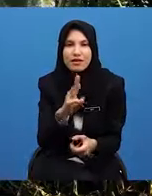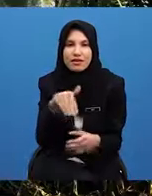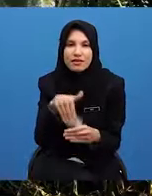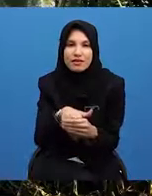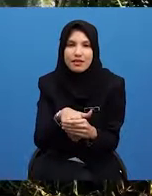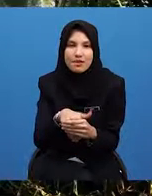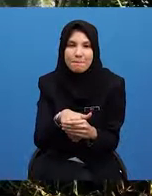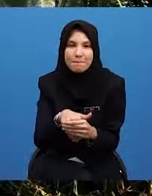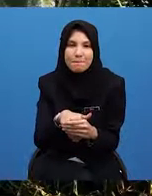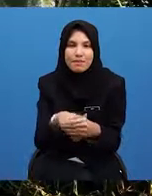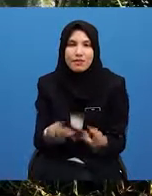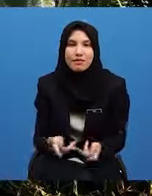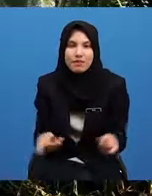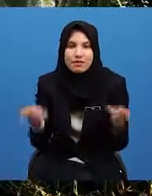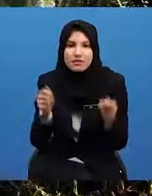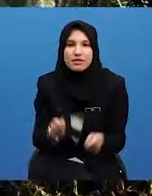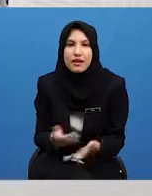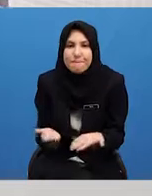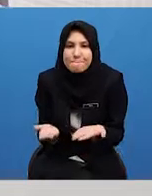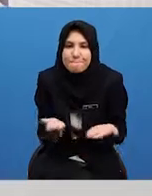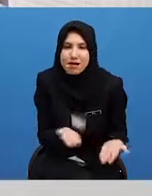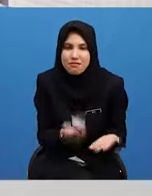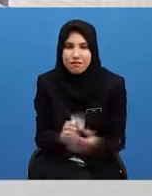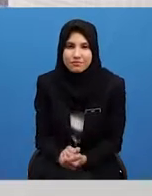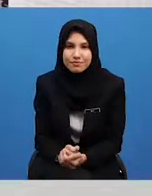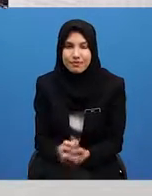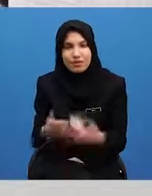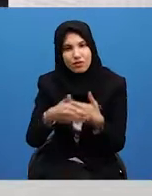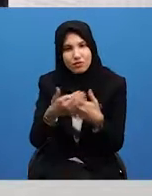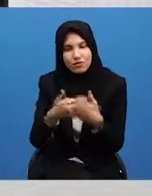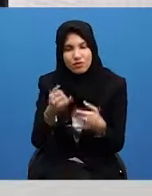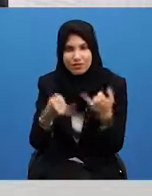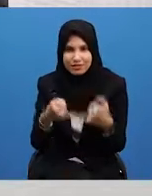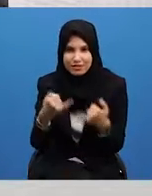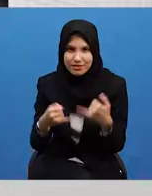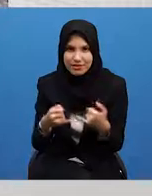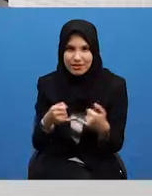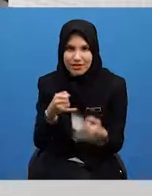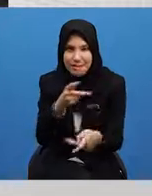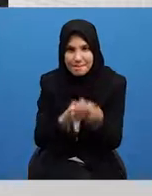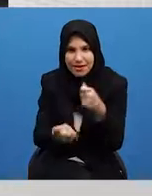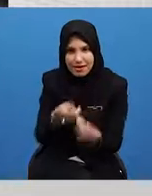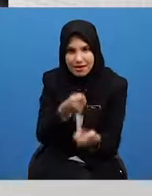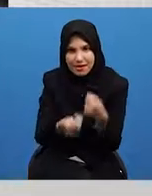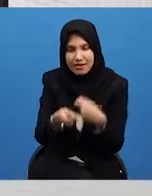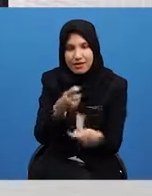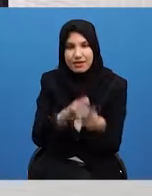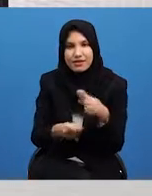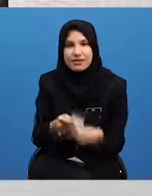di dalam baldi yang berat. Tentu mudah jika perigi itu